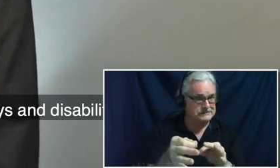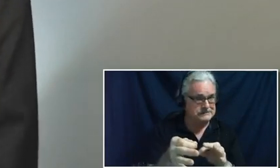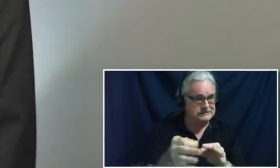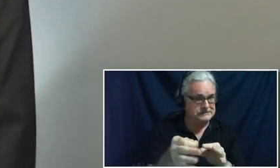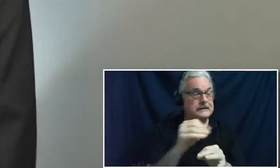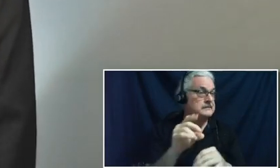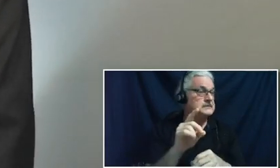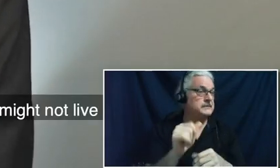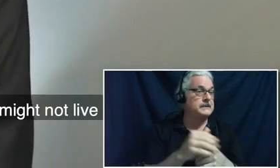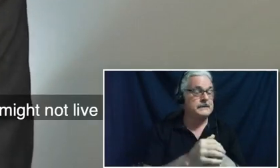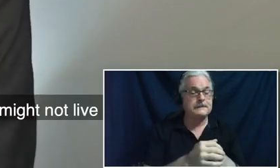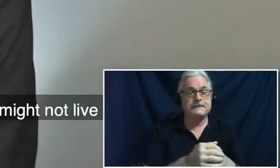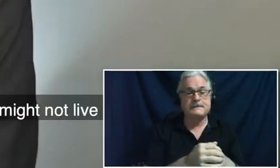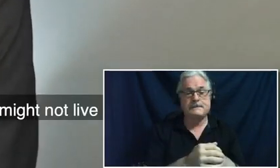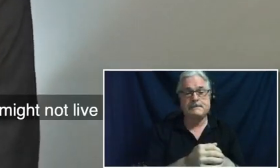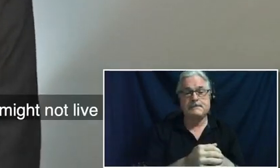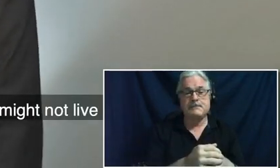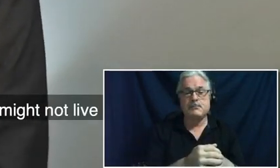des handicaps. Lorsque